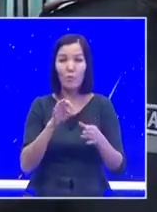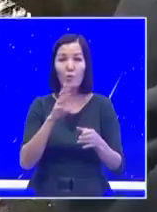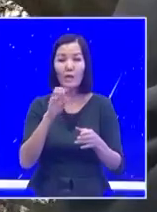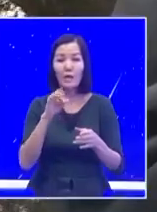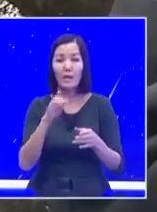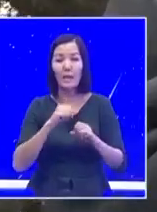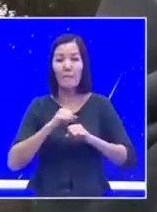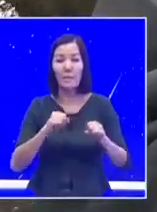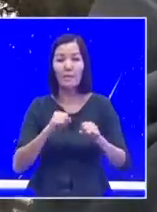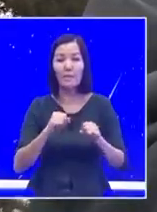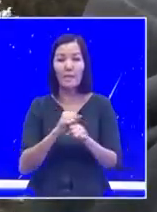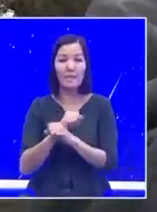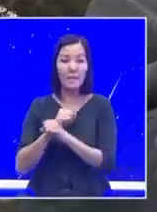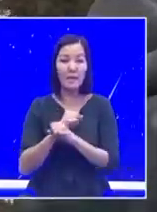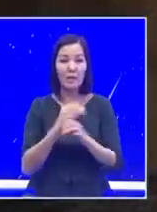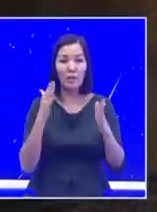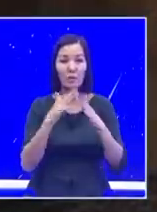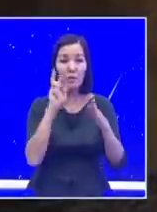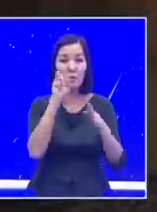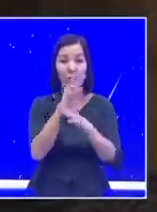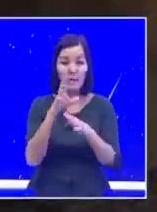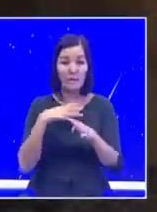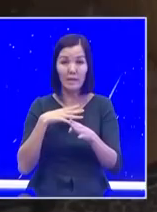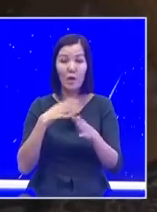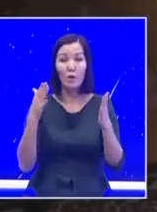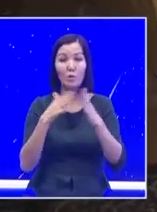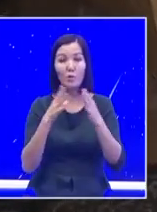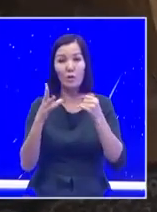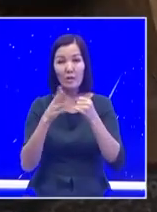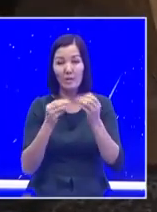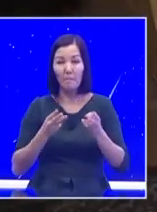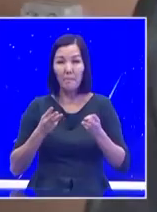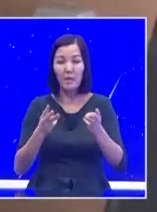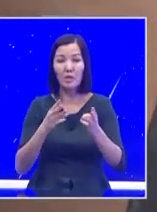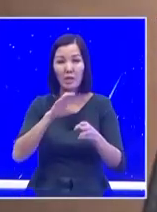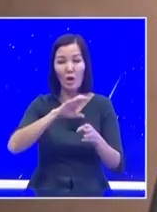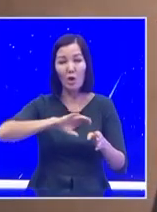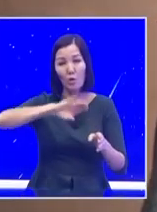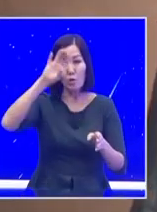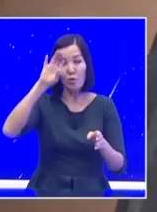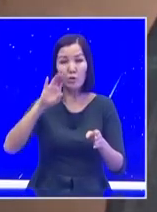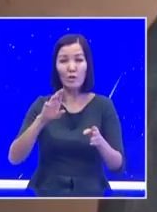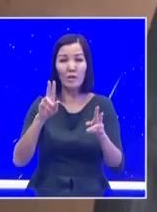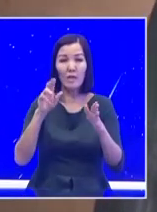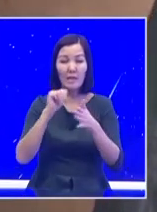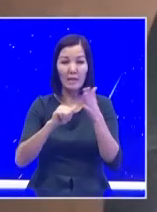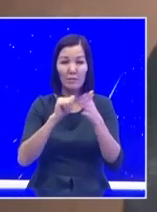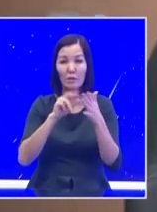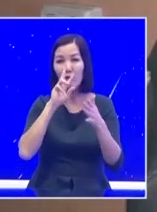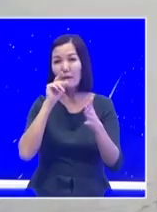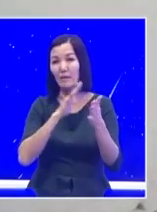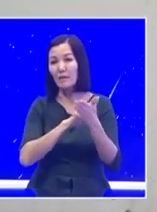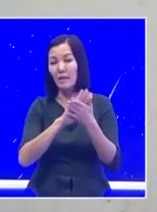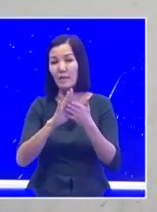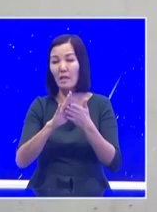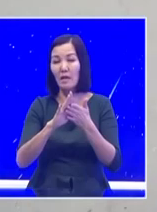кентінің маңындағы саяжайларды да аралап тұрады. Ондағы үйлердің пеш пен құдық жүйелеріндегі ақаулықтарын анықтап, жоюға кеңес